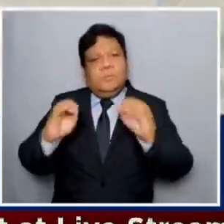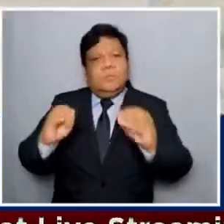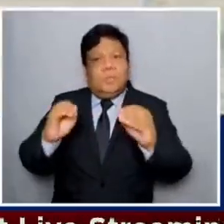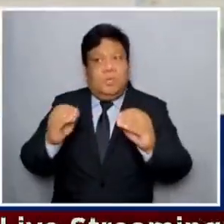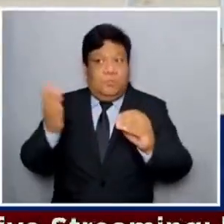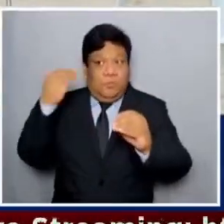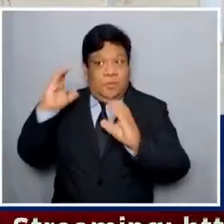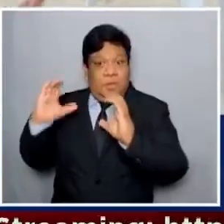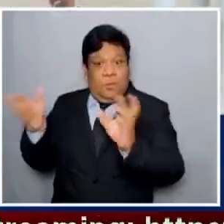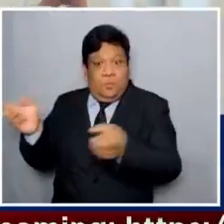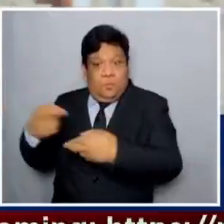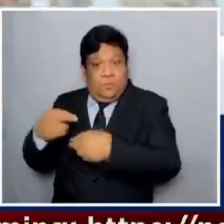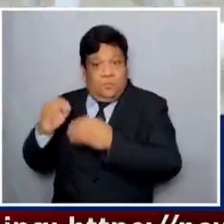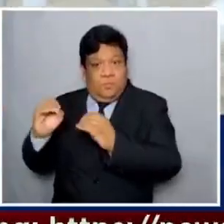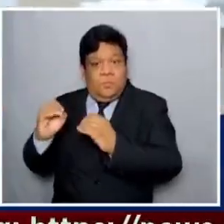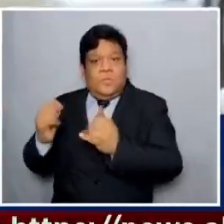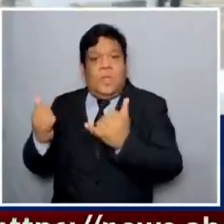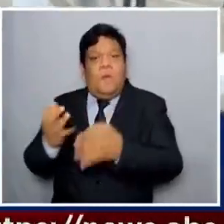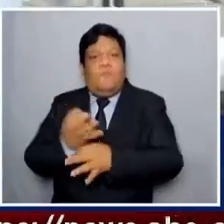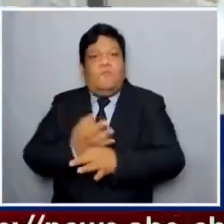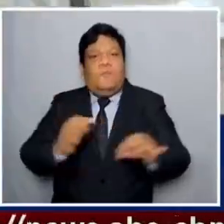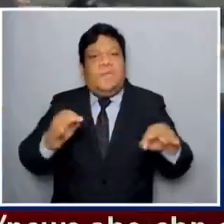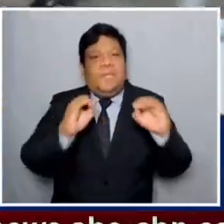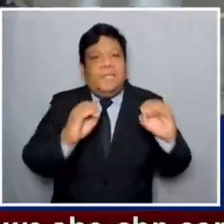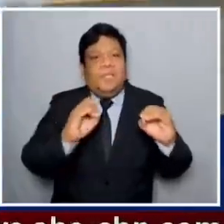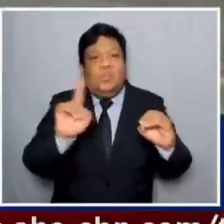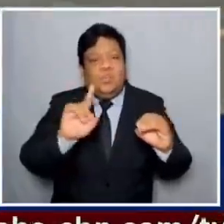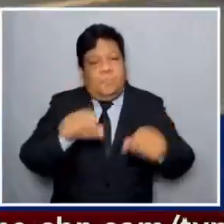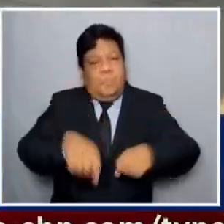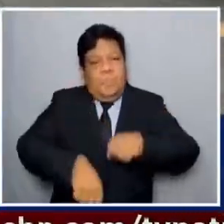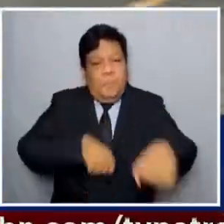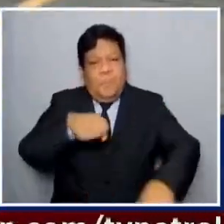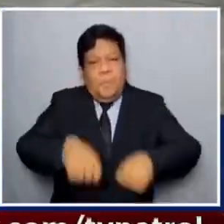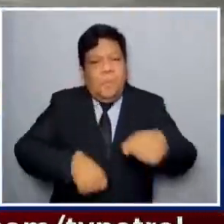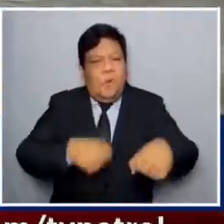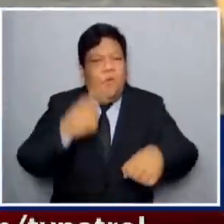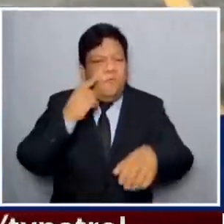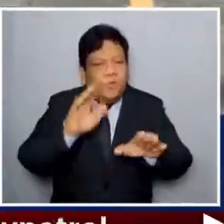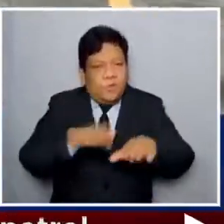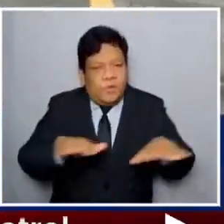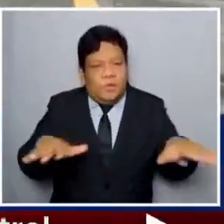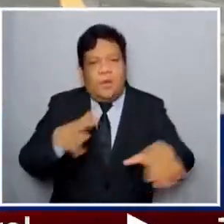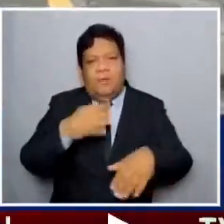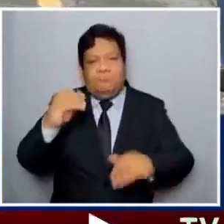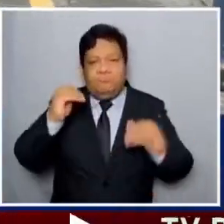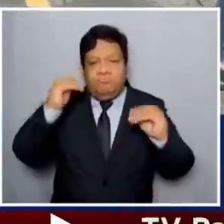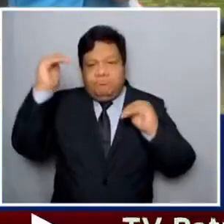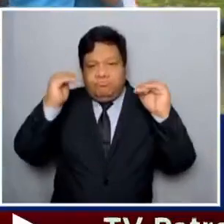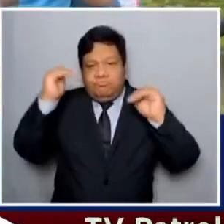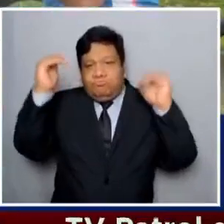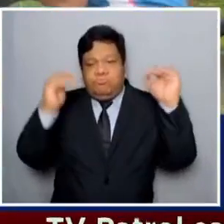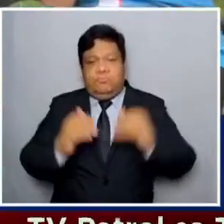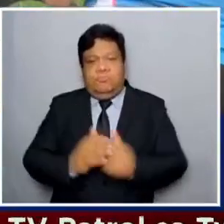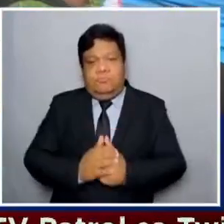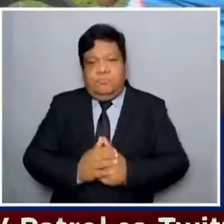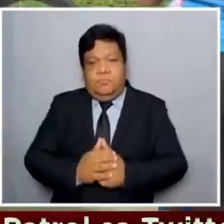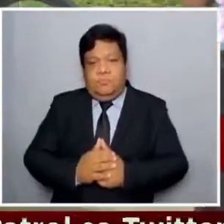ngayon free lessons sa biking ang kanyang ibinabahagi sa mga bata at matanda. I really wish